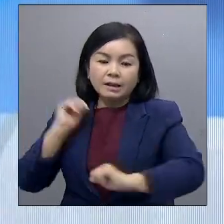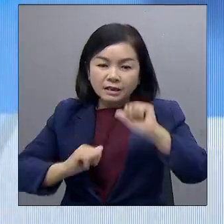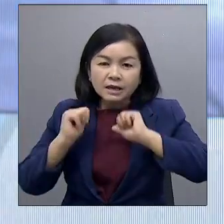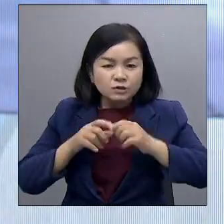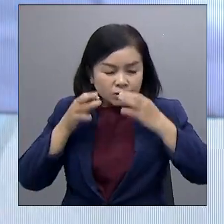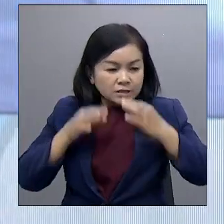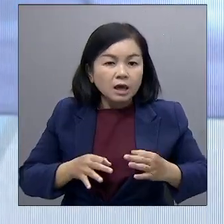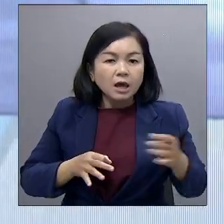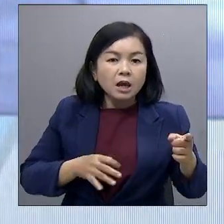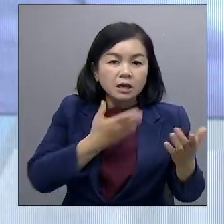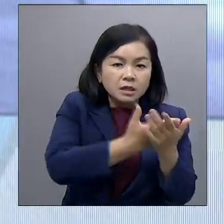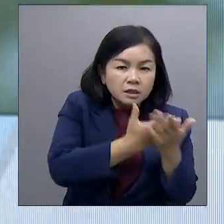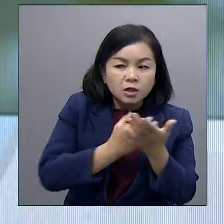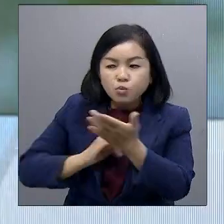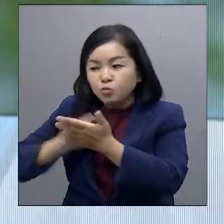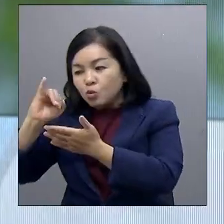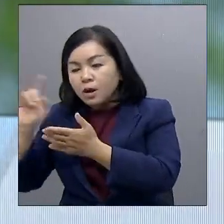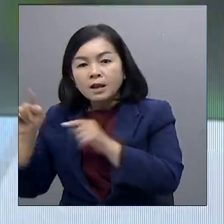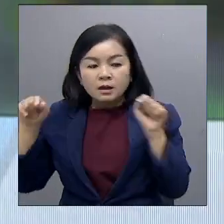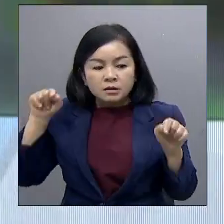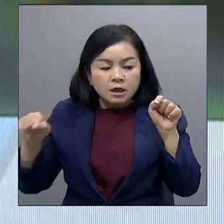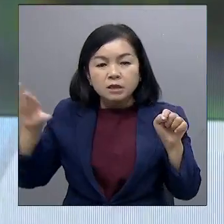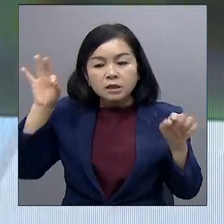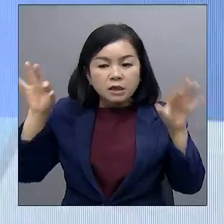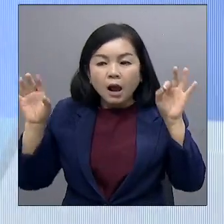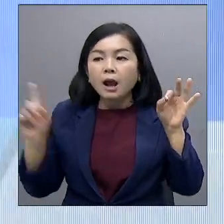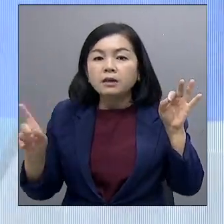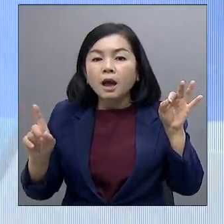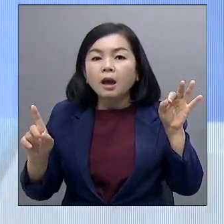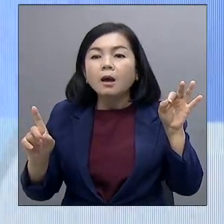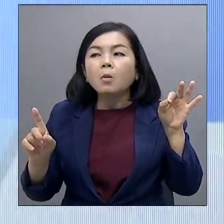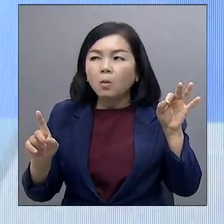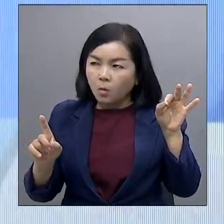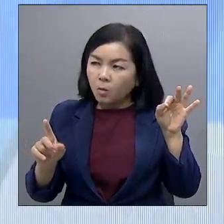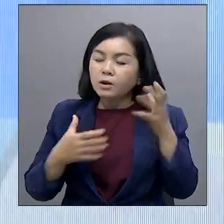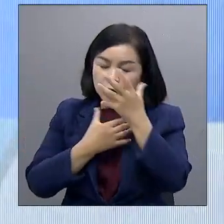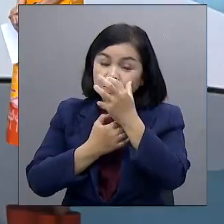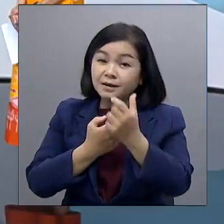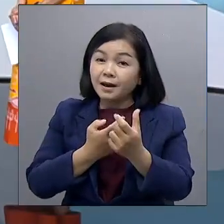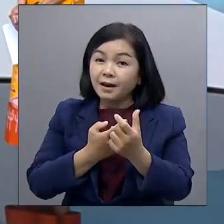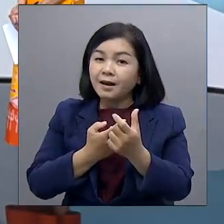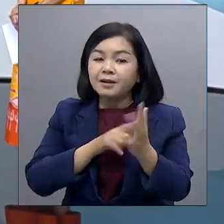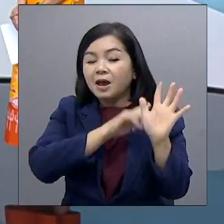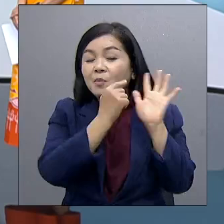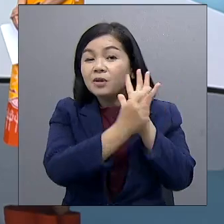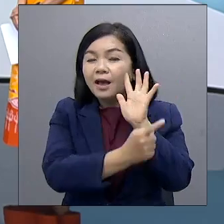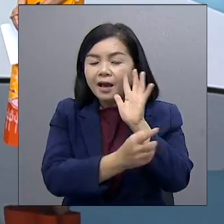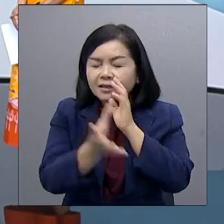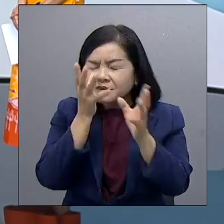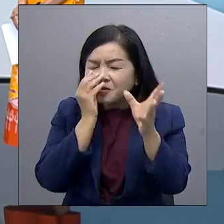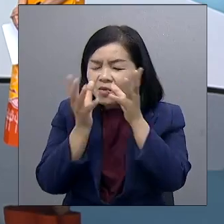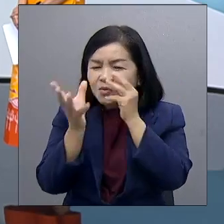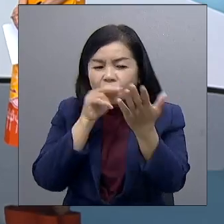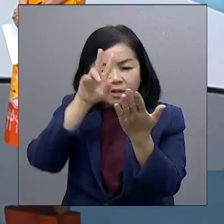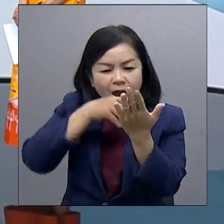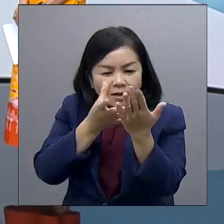ต้องตัดสินระหว่างเงินกับความถูกต้องทางวิวิชาชีพว่าจะเลือกโอน่าสนใจค่ะแล้วน้องๆแต่ละคนได้เรียนรู้และเติบโตจากบทที่